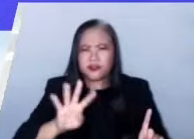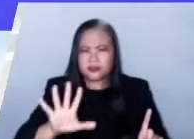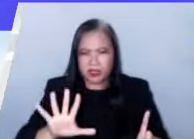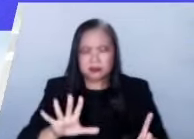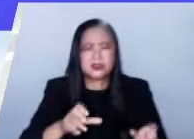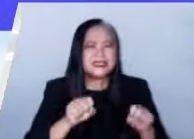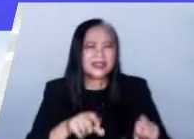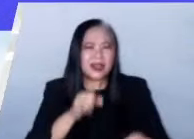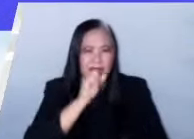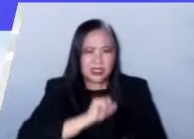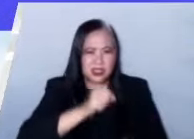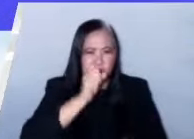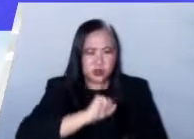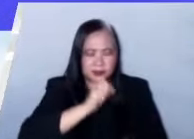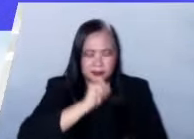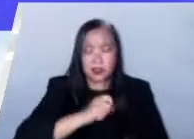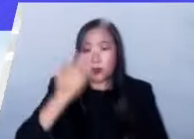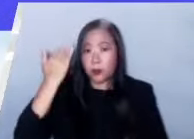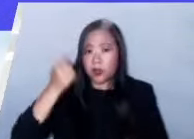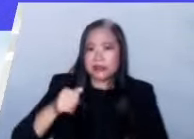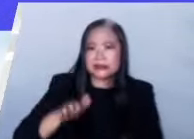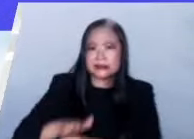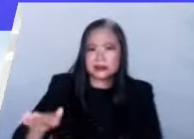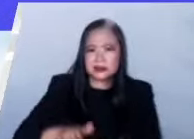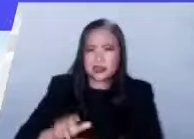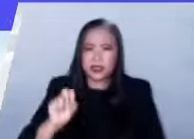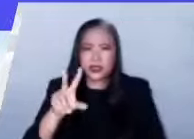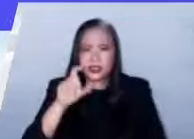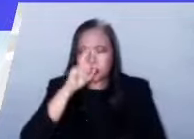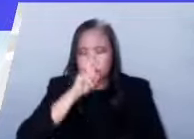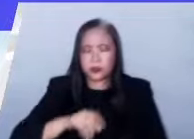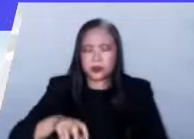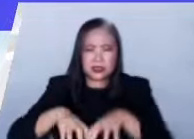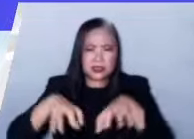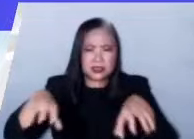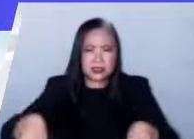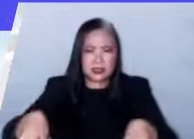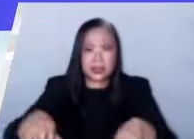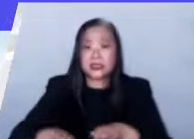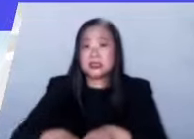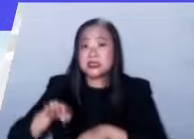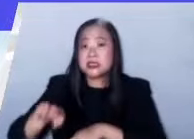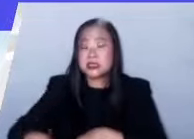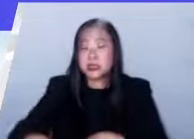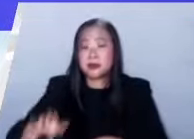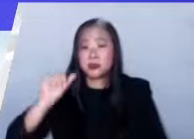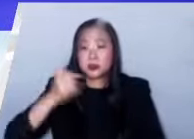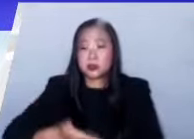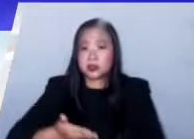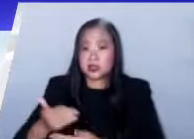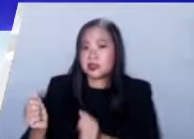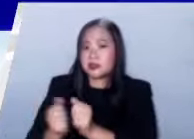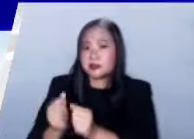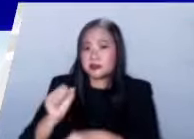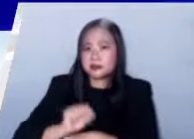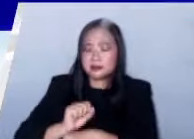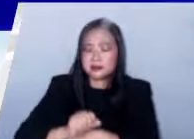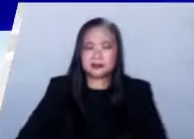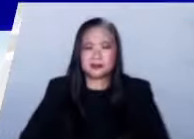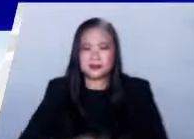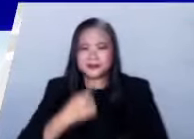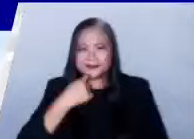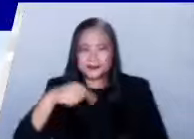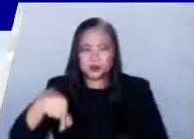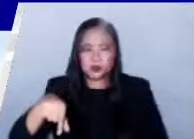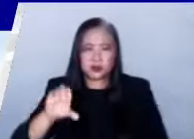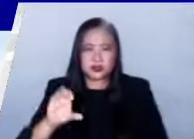panghahalay umano sa 13-anyos na kanyang kapitbahay at stepdaughter ng kanyang katrabaho. Base sa imbisigasyon ng QCPD, natutulog